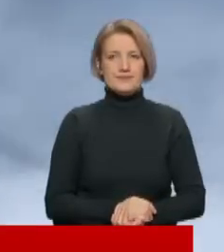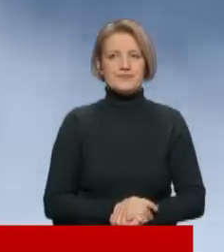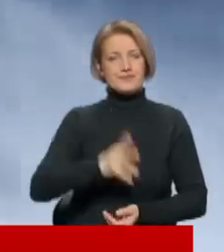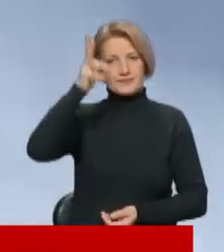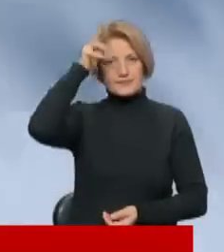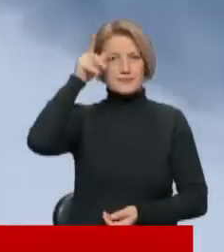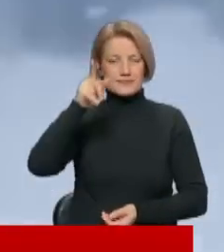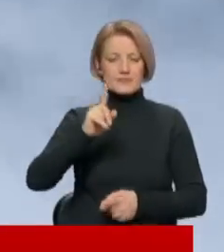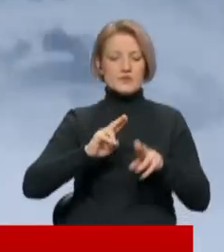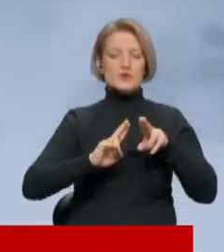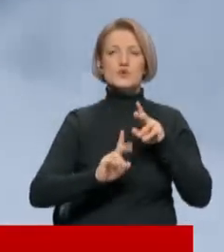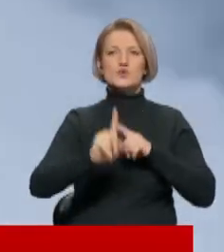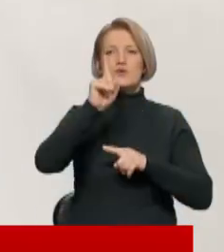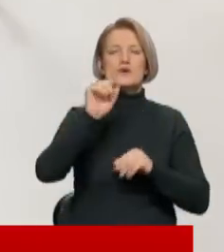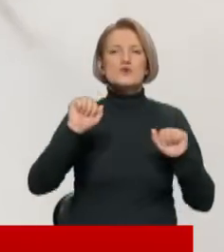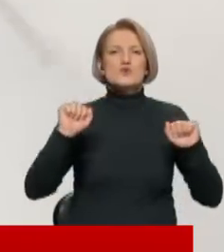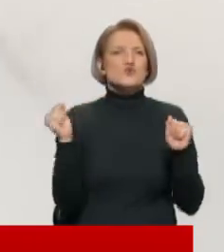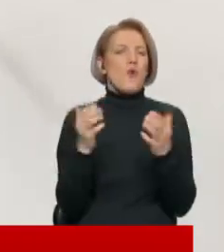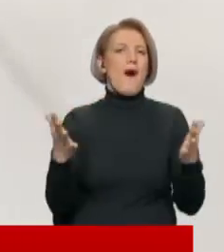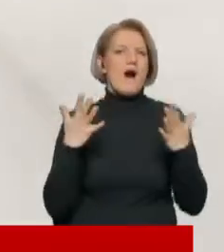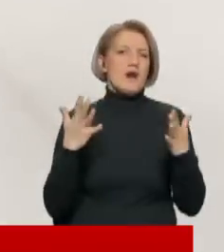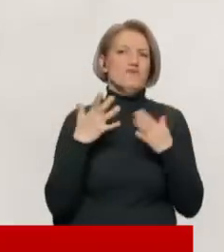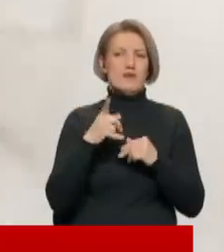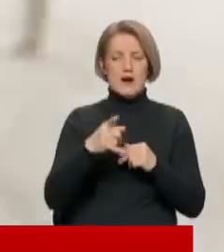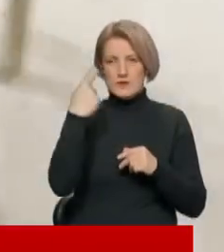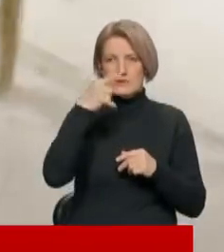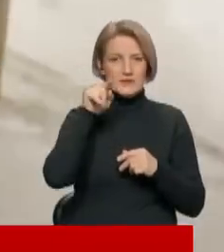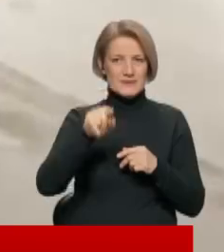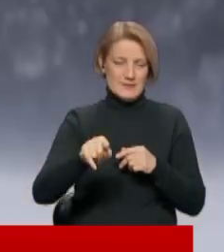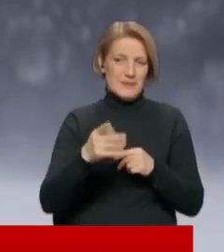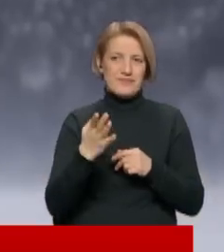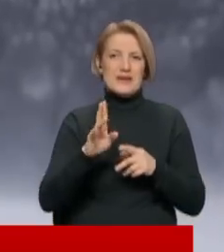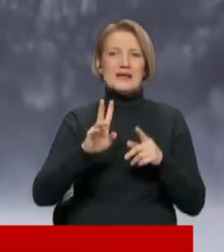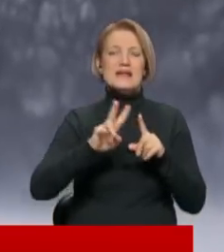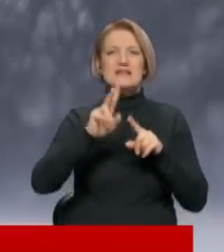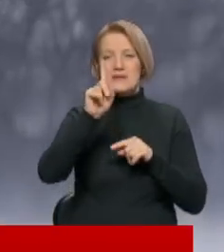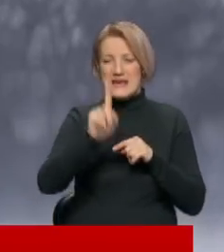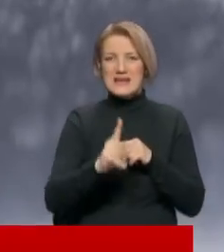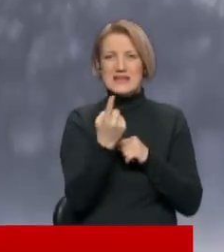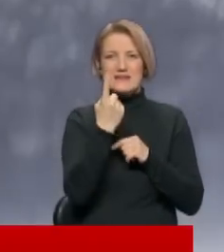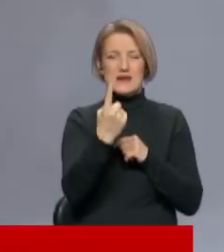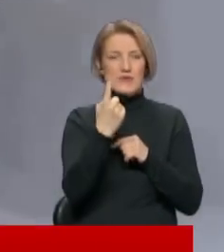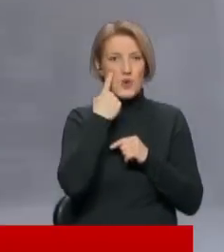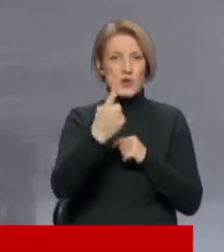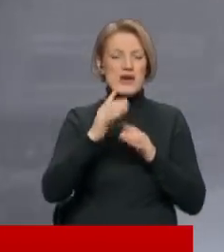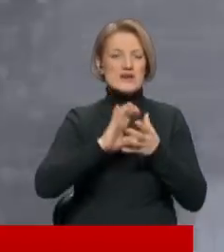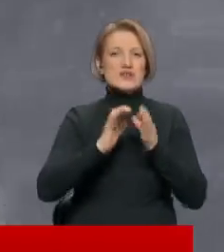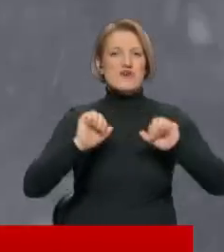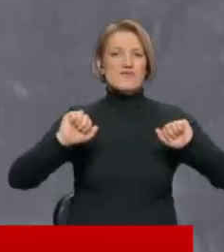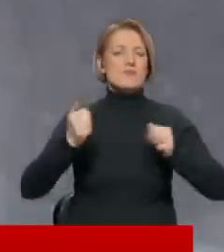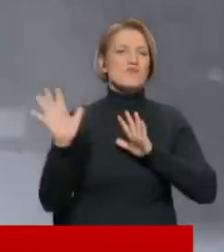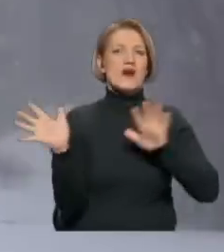Amerika kıtası Kuzey kutbundan gelen soğuk hava dalgasının etkisi altına girdi nesilde bir kez görülebilecek kış sırasıyla